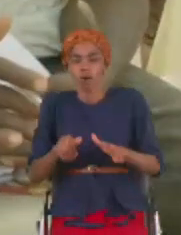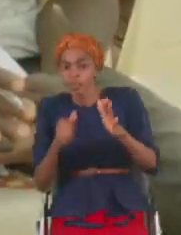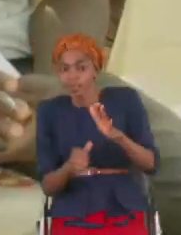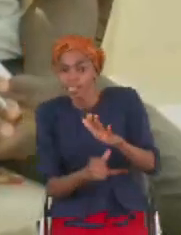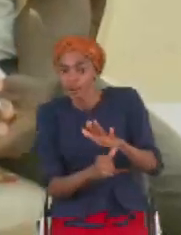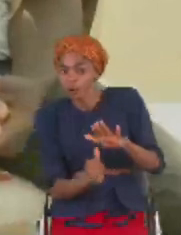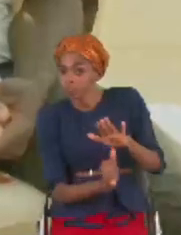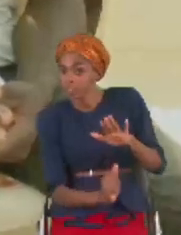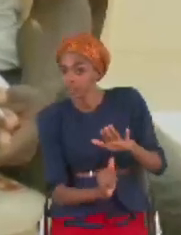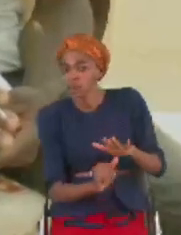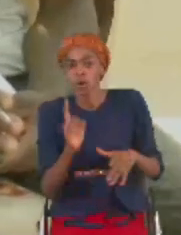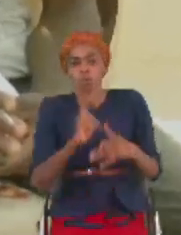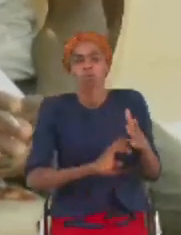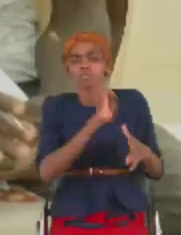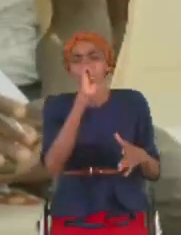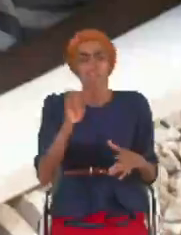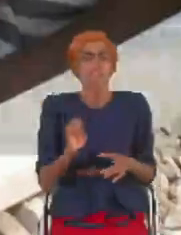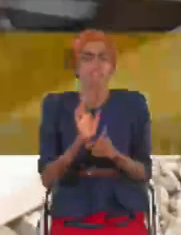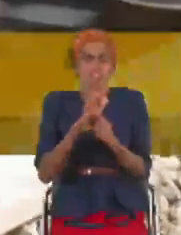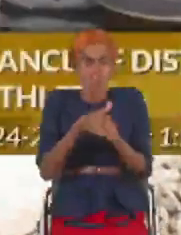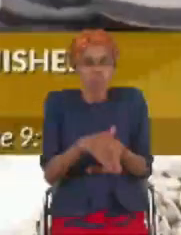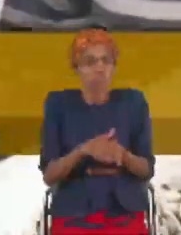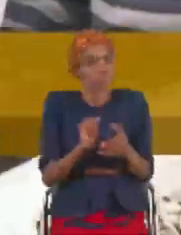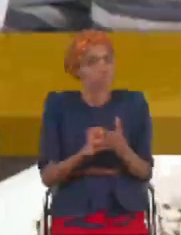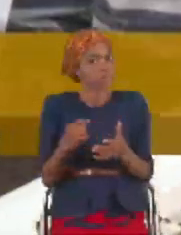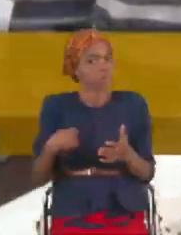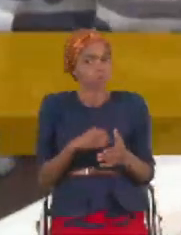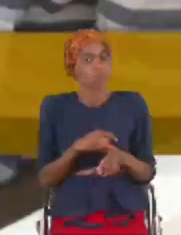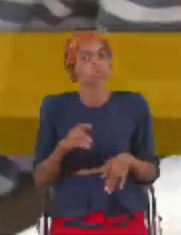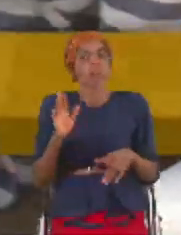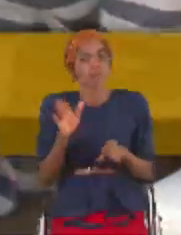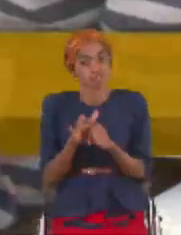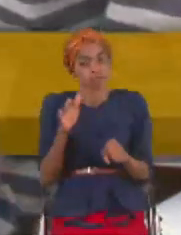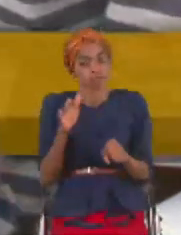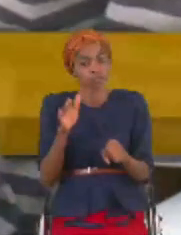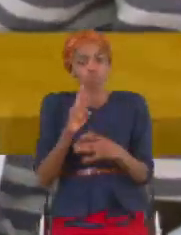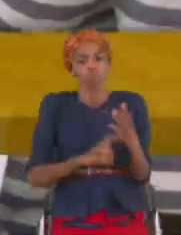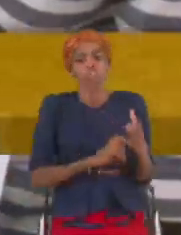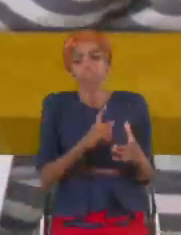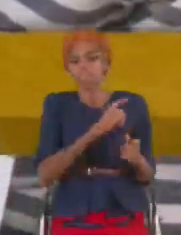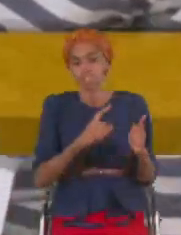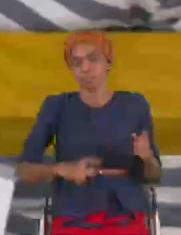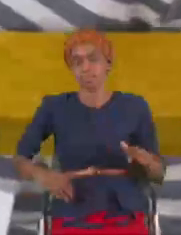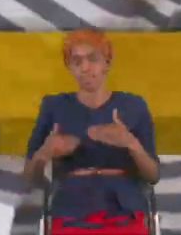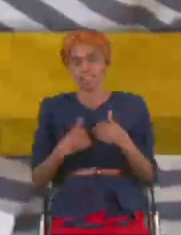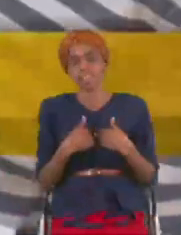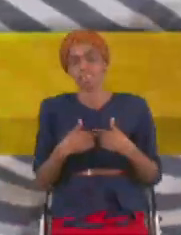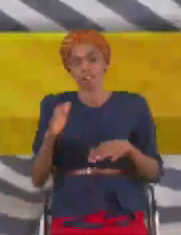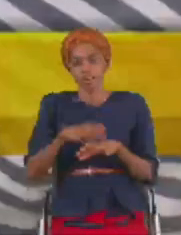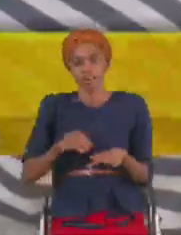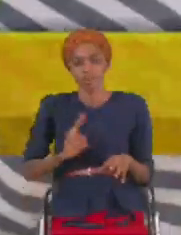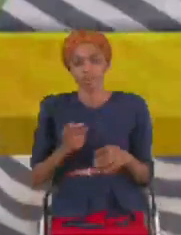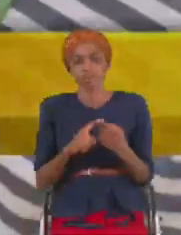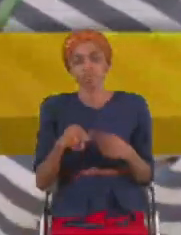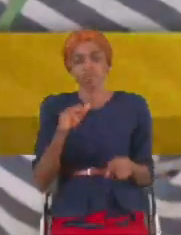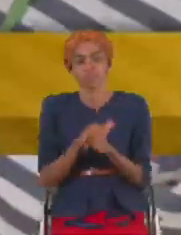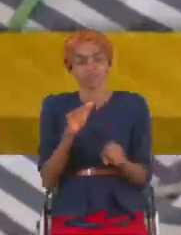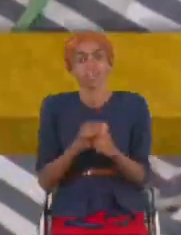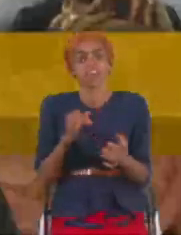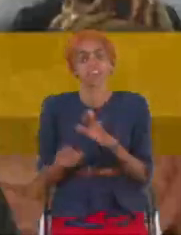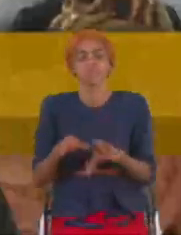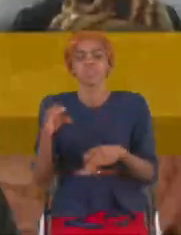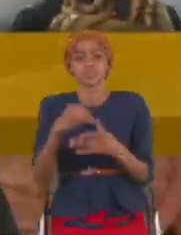toute la pression a fait que le puissions accomplir ce que dieu nous appelle à accomplir et je sera fait dans ta